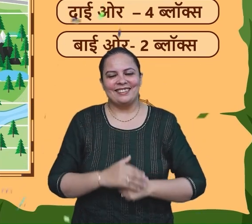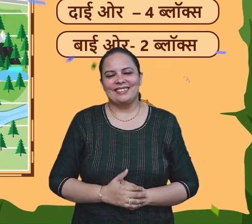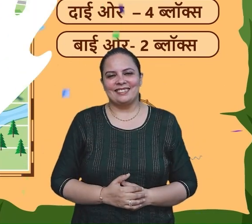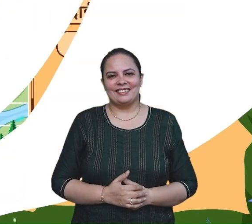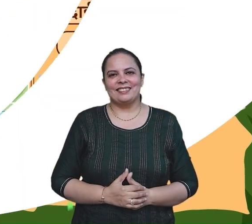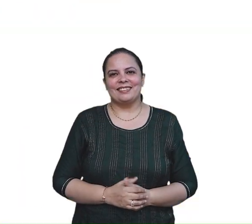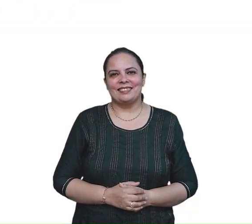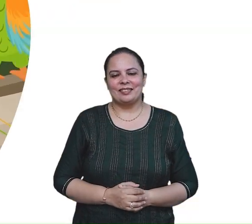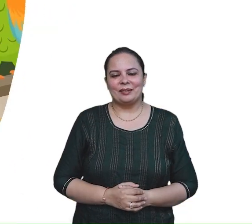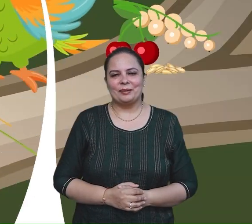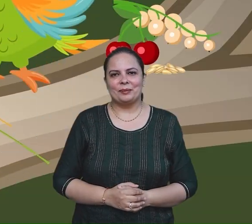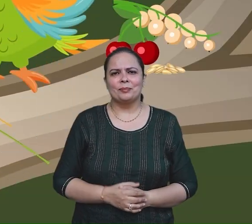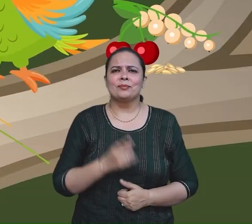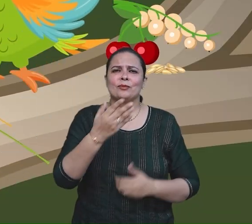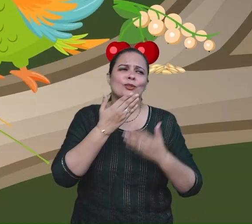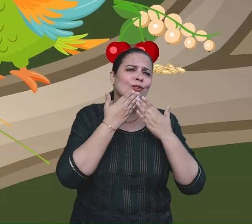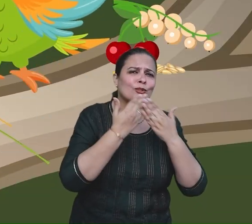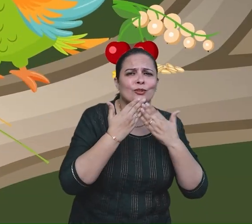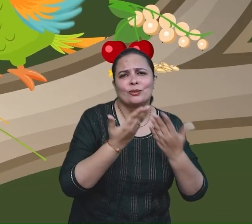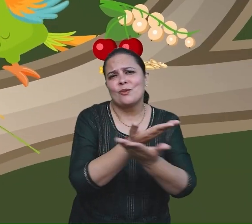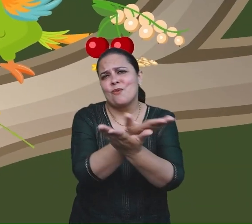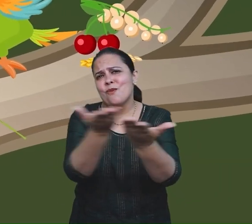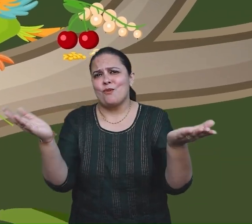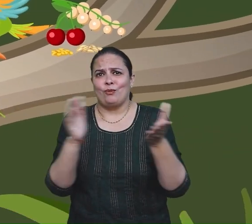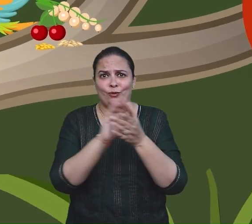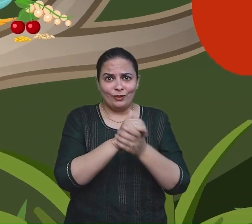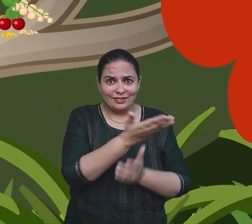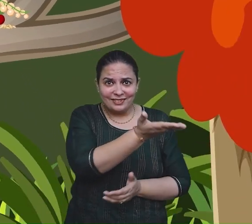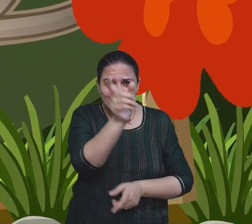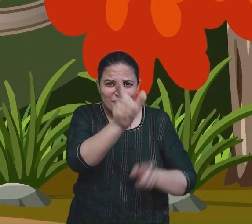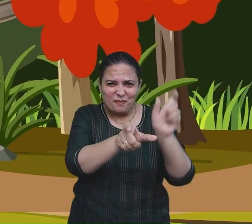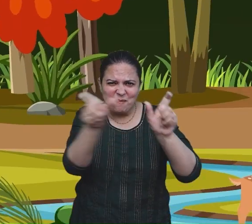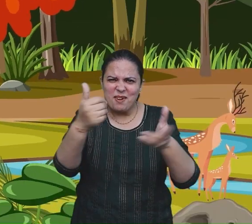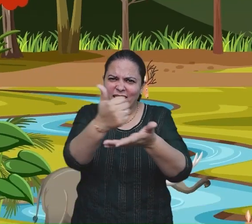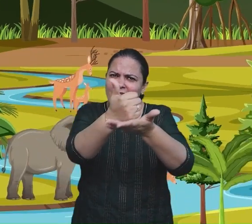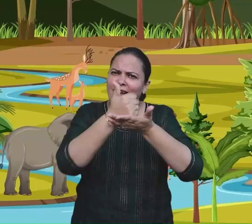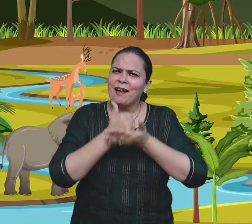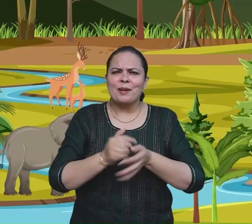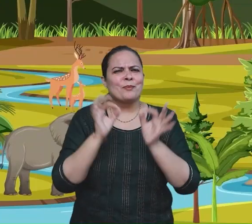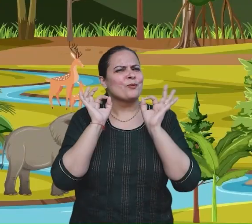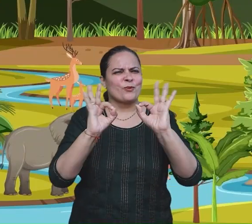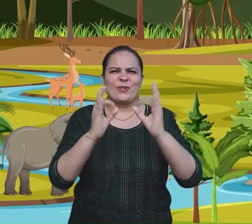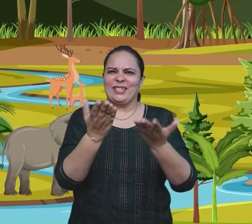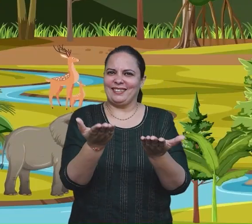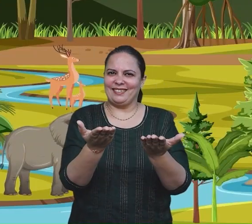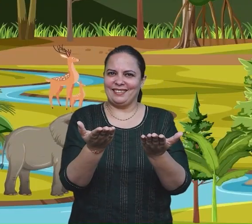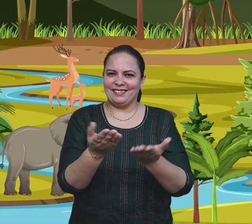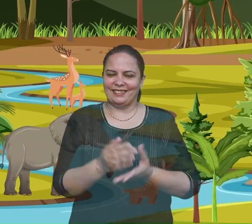थैंक यू दोस्तों, आपने मेरी बहुत अच्छे से मदद की।